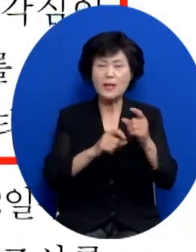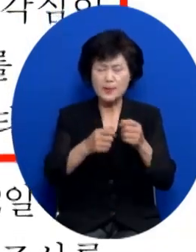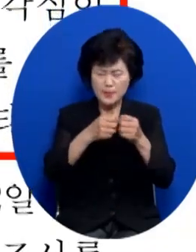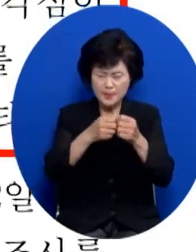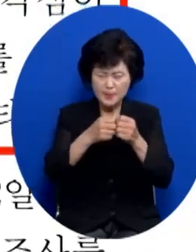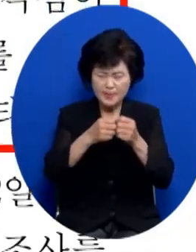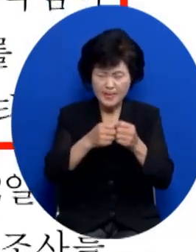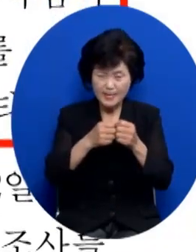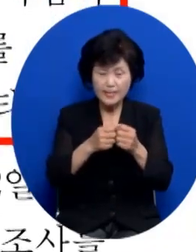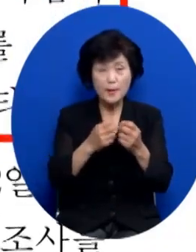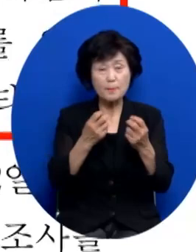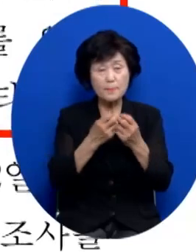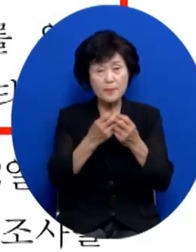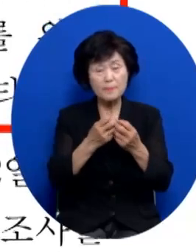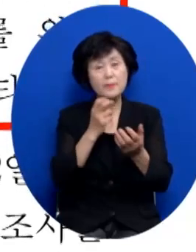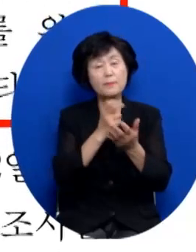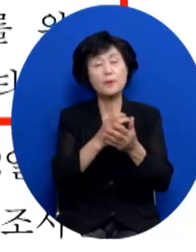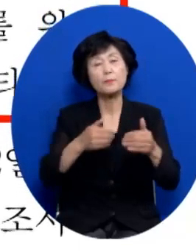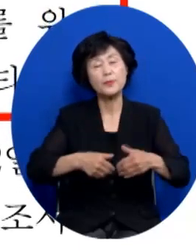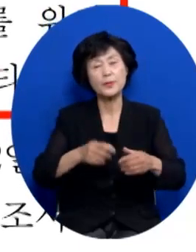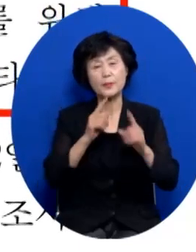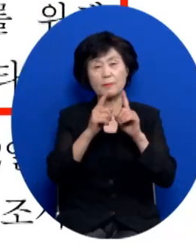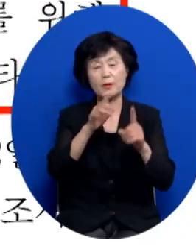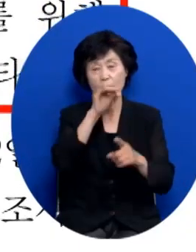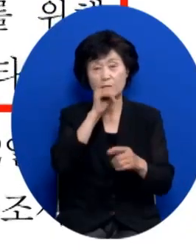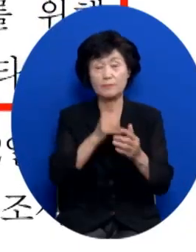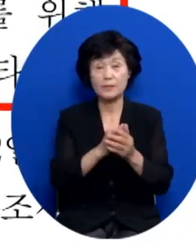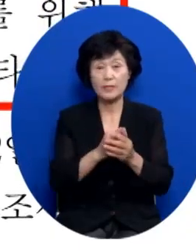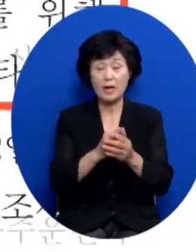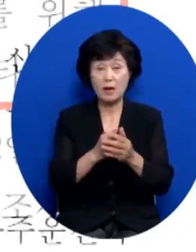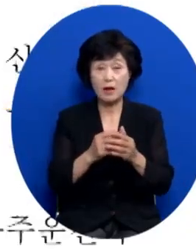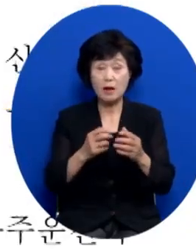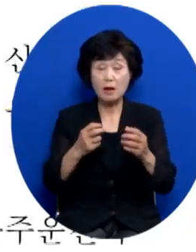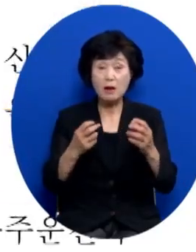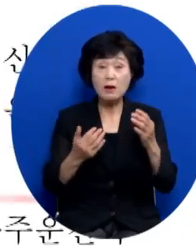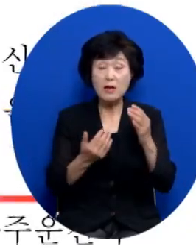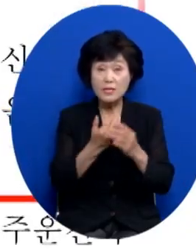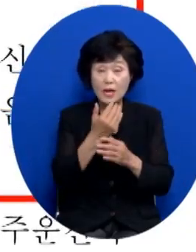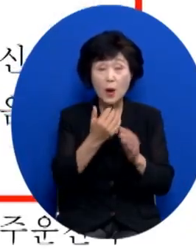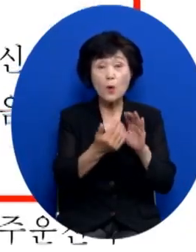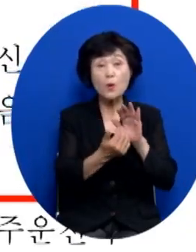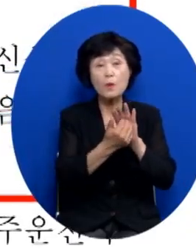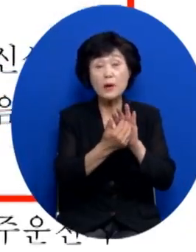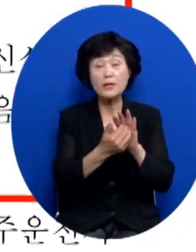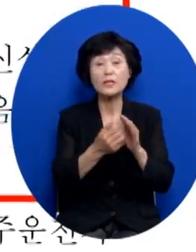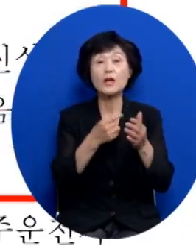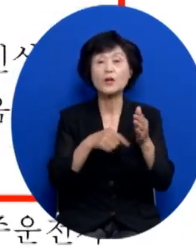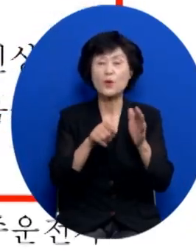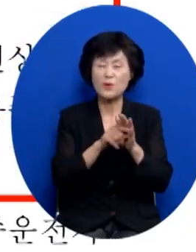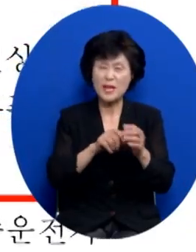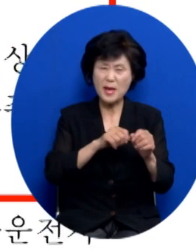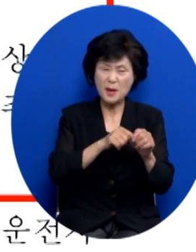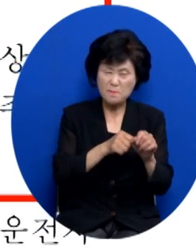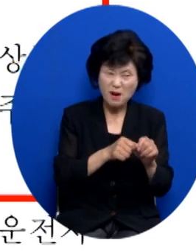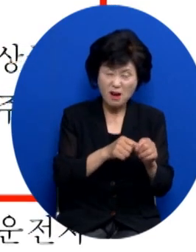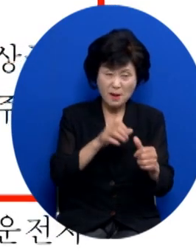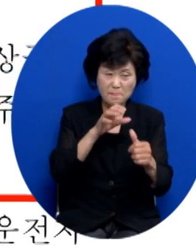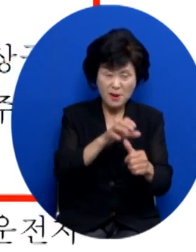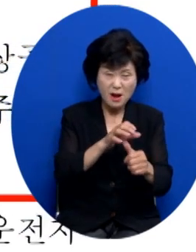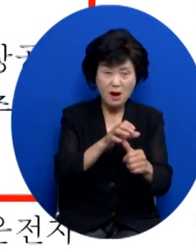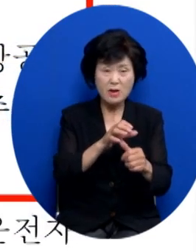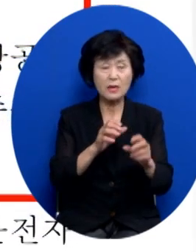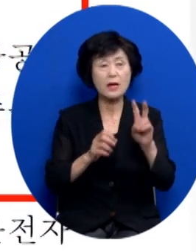필요하다고 답한 것으로 집계됐습니다. 음주운전 사고 예방을 위해 가장 필요한 정책으로는 형벌 등 제재 강화가